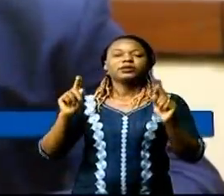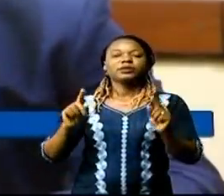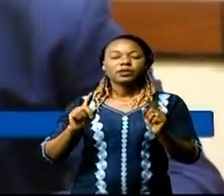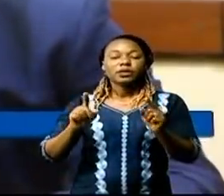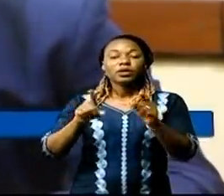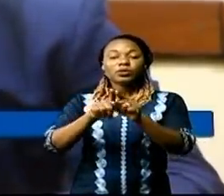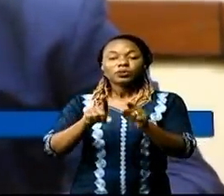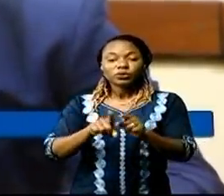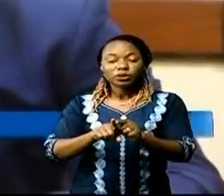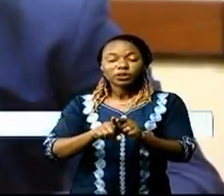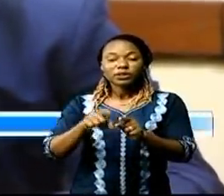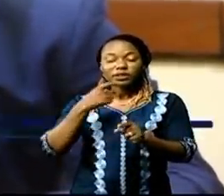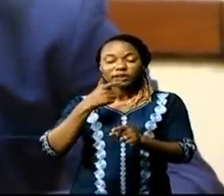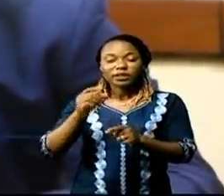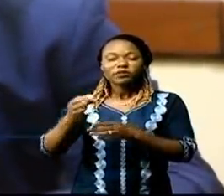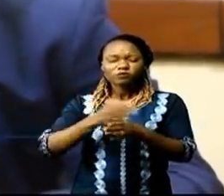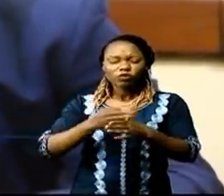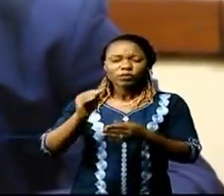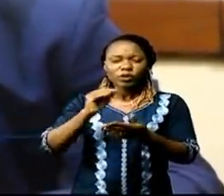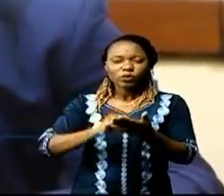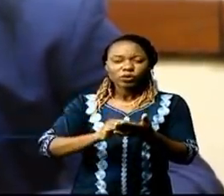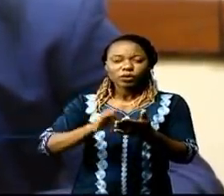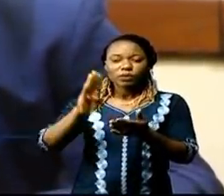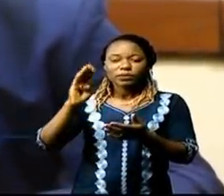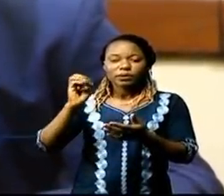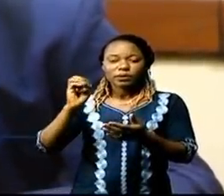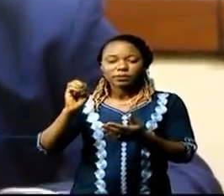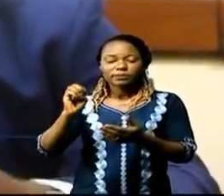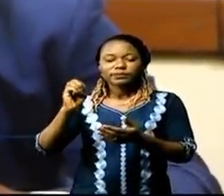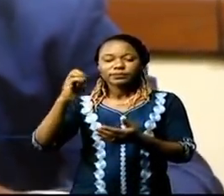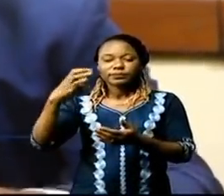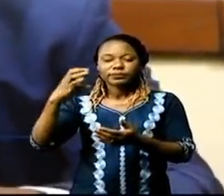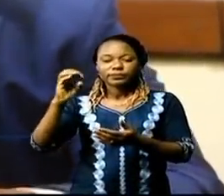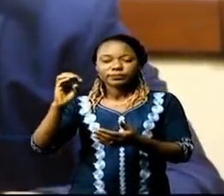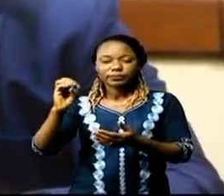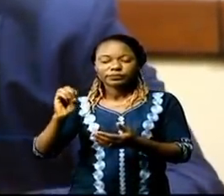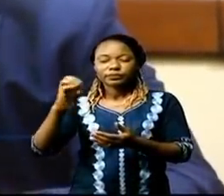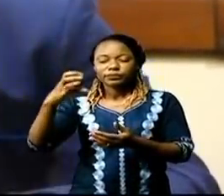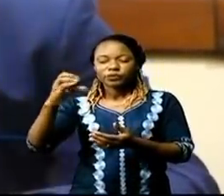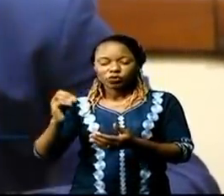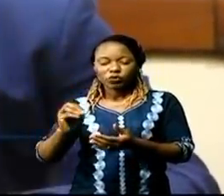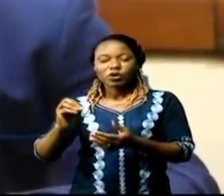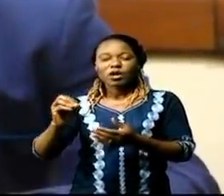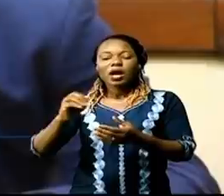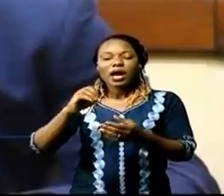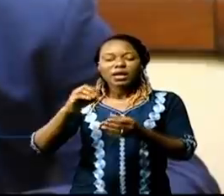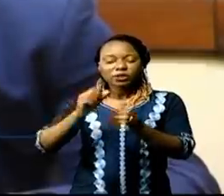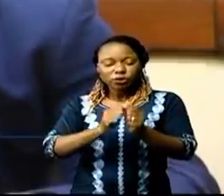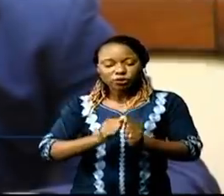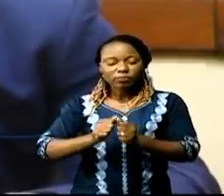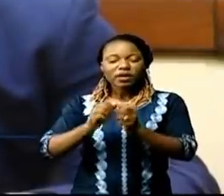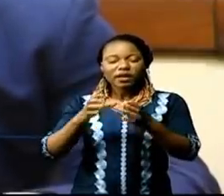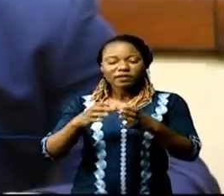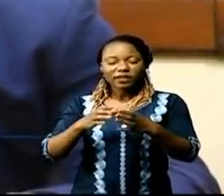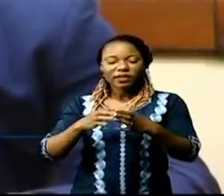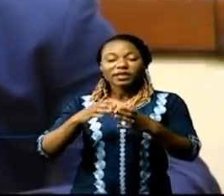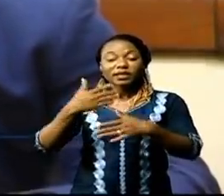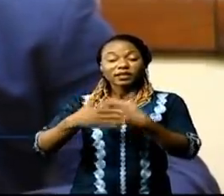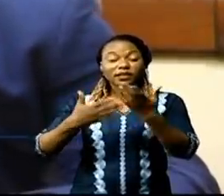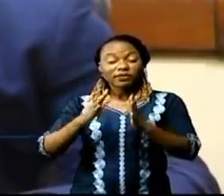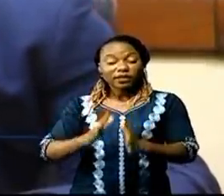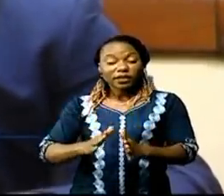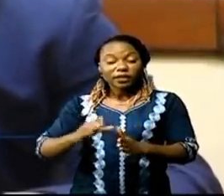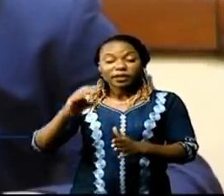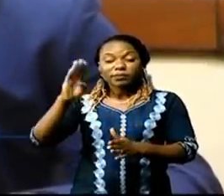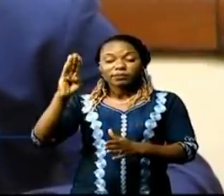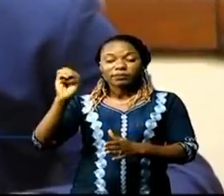vais réformer BESECO, mais je ne vais pas réformer BESECO tout seul. Je vais réformer BESECO d'abord avec le personnel de BESECO. BESECO regorge une expertise assez